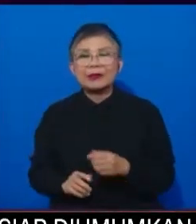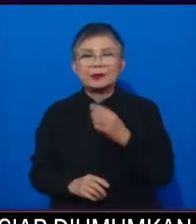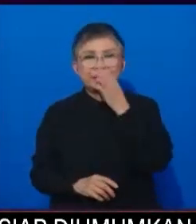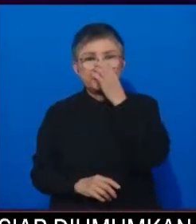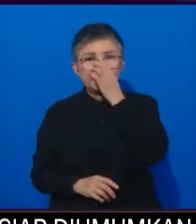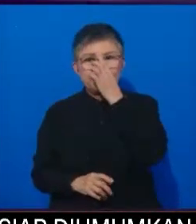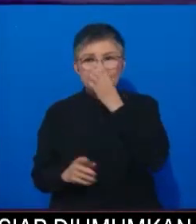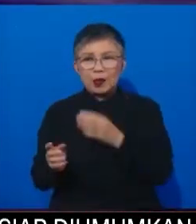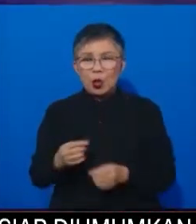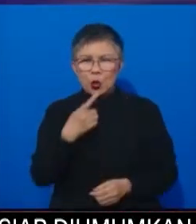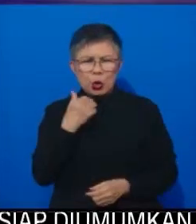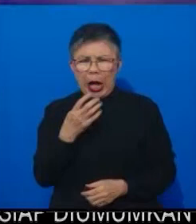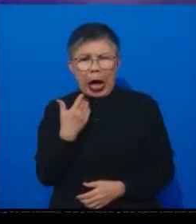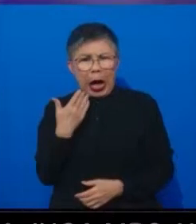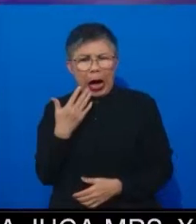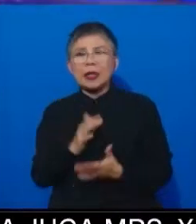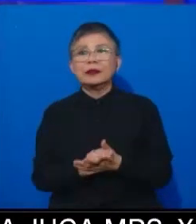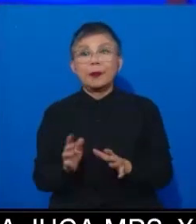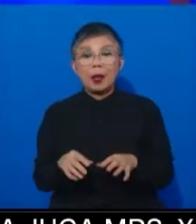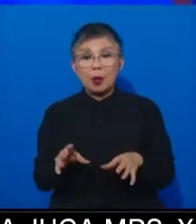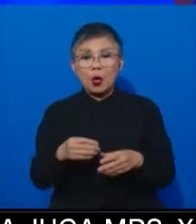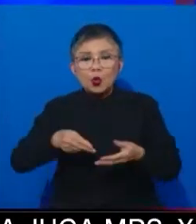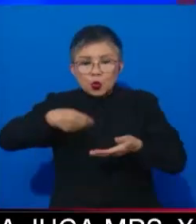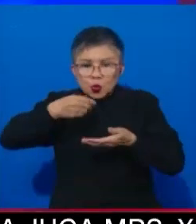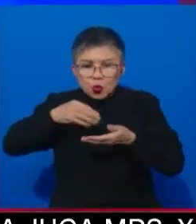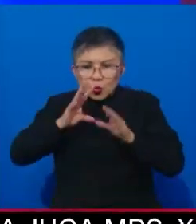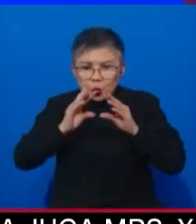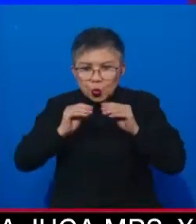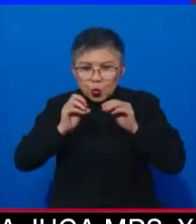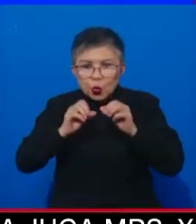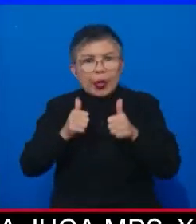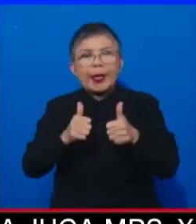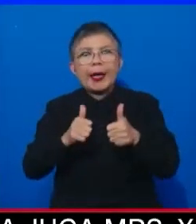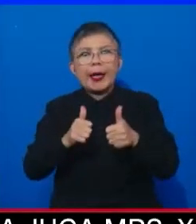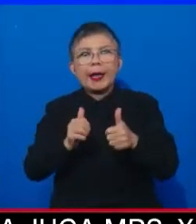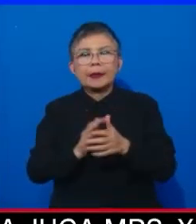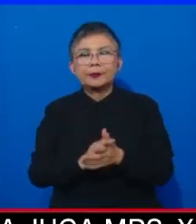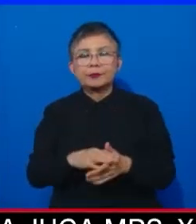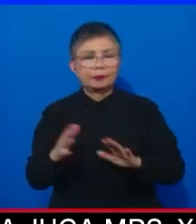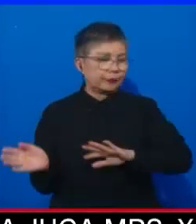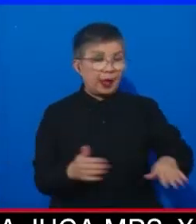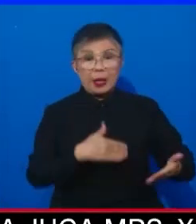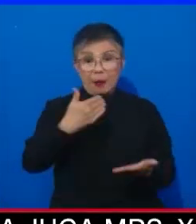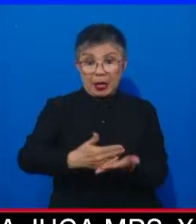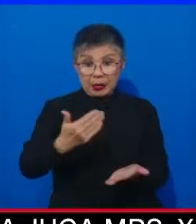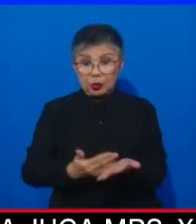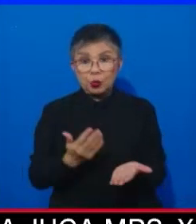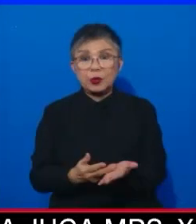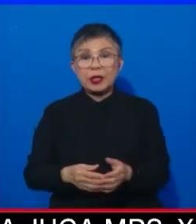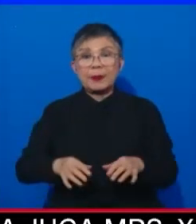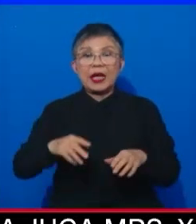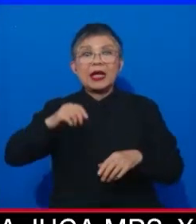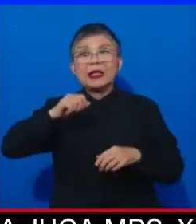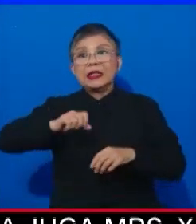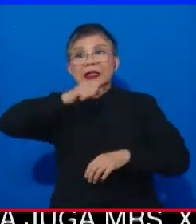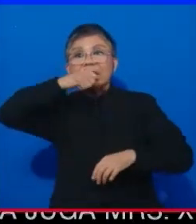ini tidak hanya gurih dan pedas, tapi juga memiliki kuah kental. Nah, biasanya martabak berisikan potongan daging sapi, telur